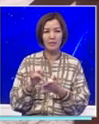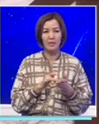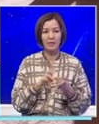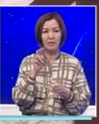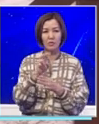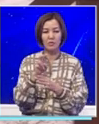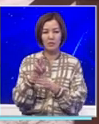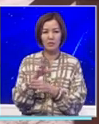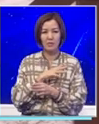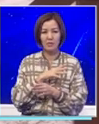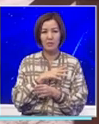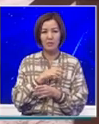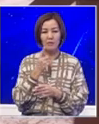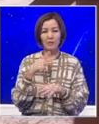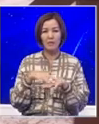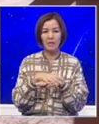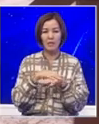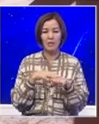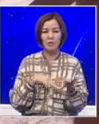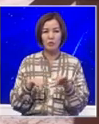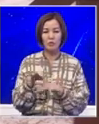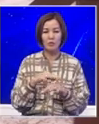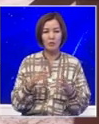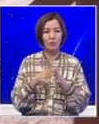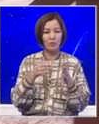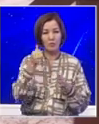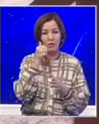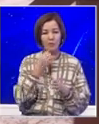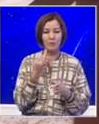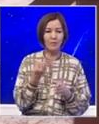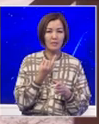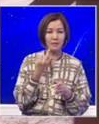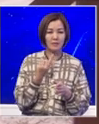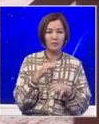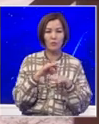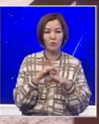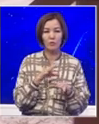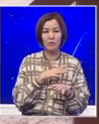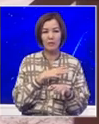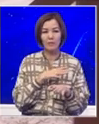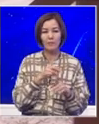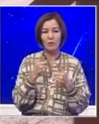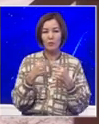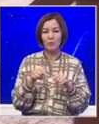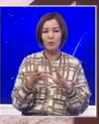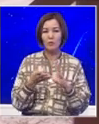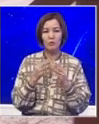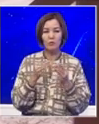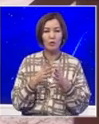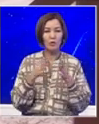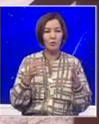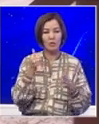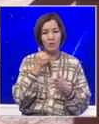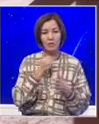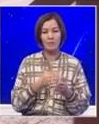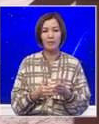болатынбыз. Осы бір ел жобасына алғысым шексіз, өте қызықты, жақсы деңгейде өтіп жатыр барлық ұйымдастырушыларға. Алғысым